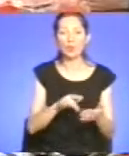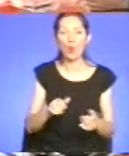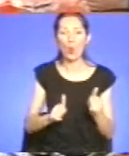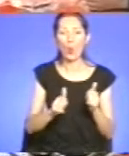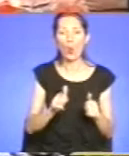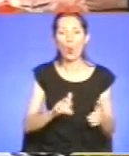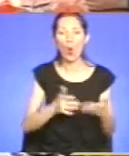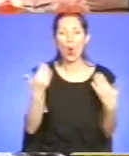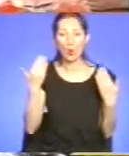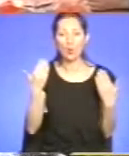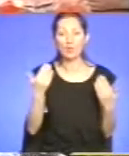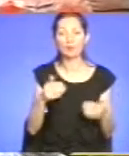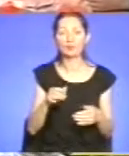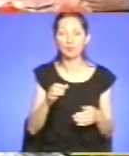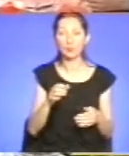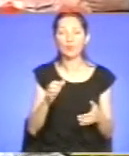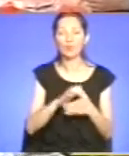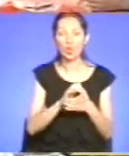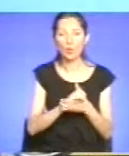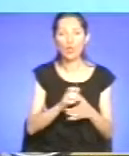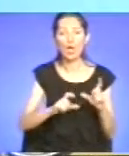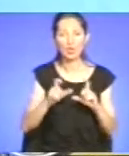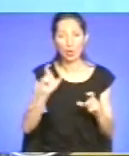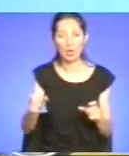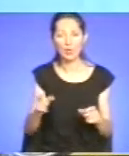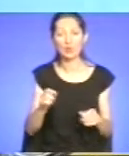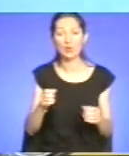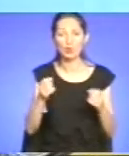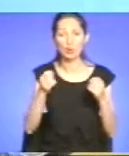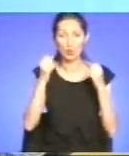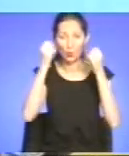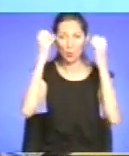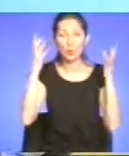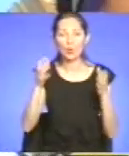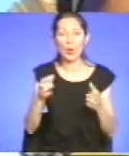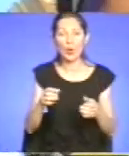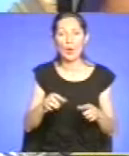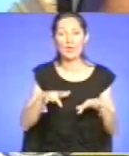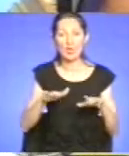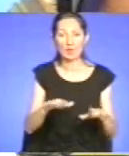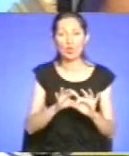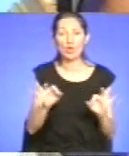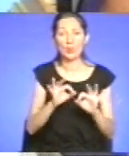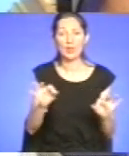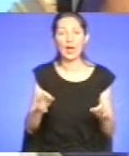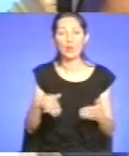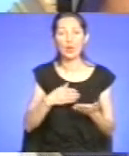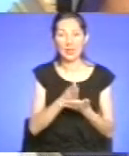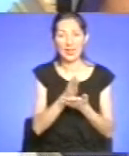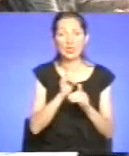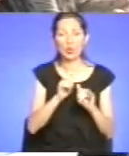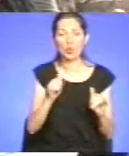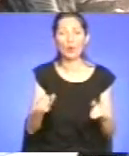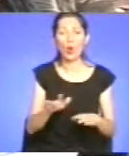Серетна ознайомила студентів із структурою управління та його діяльністю, а також розповіла про тенденції розвитку туризму у Тернопільській